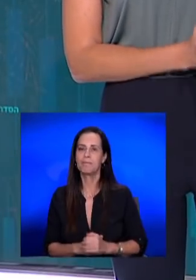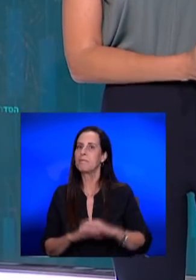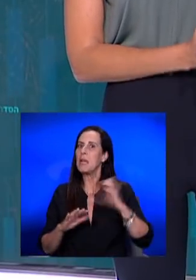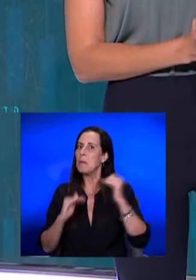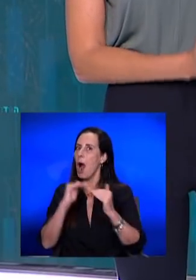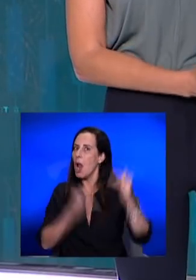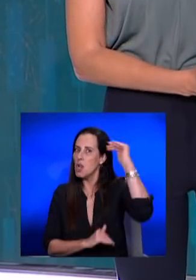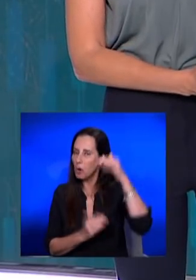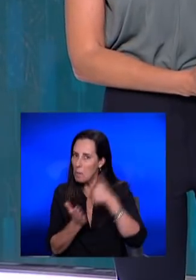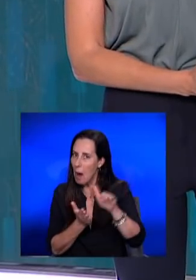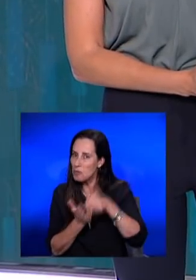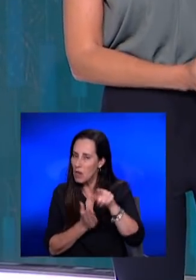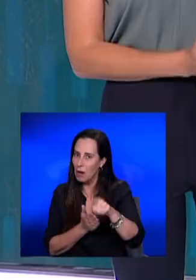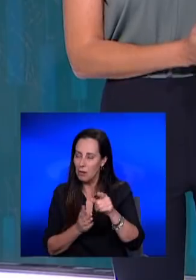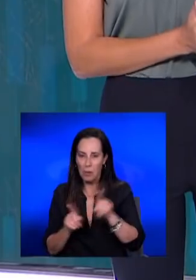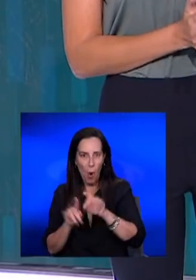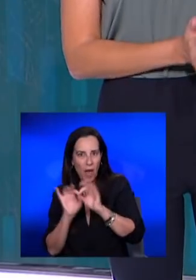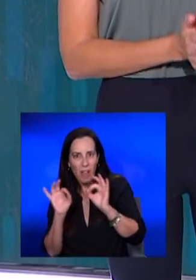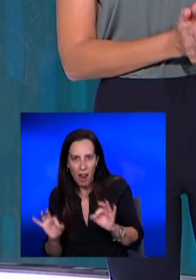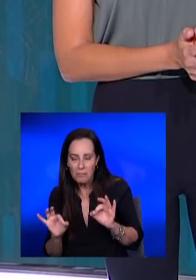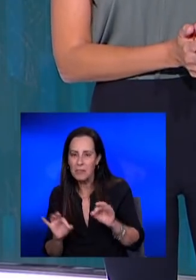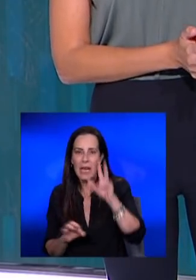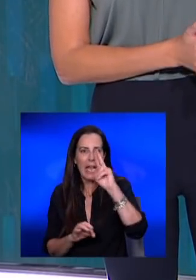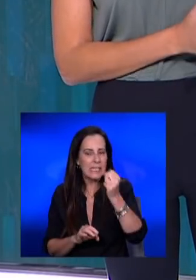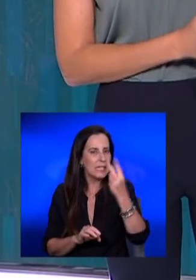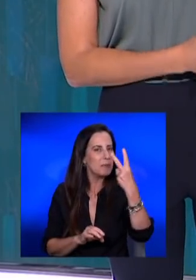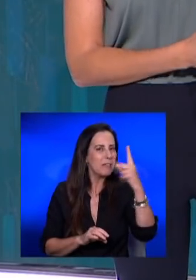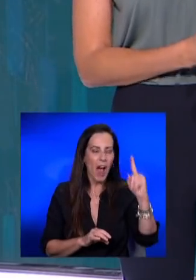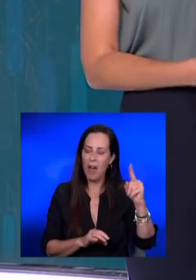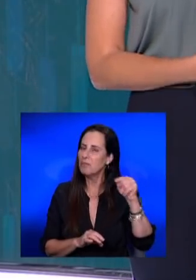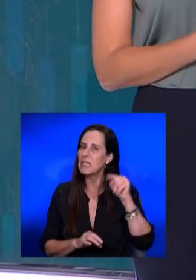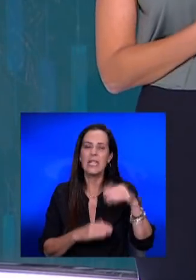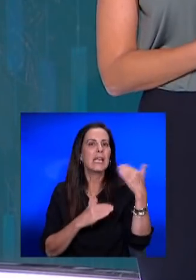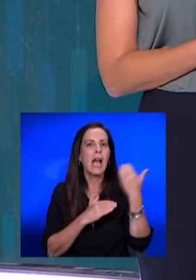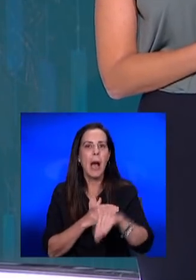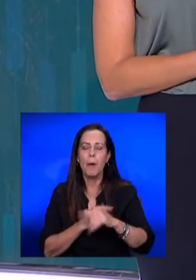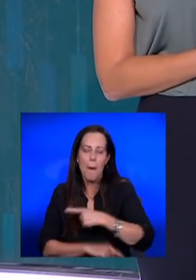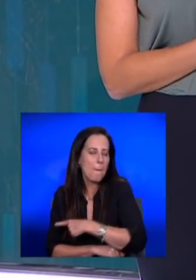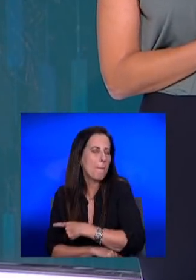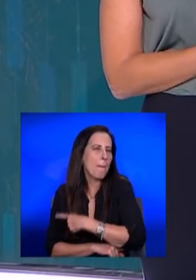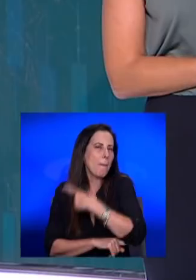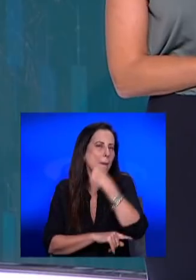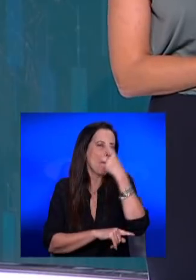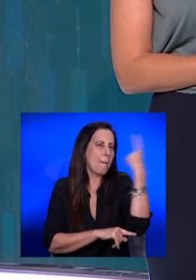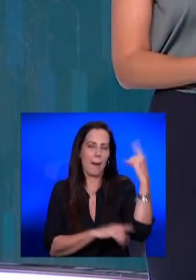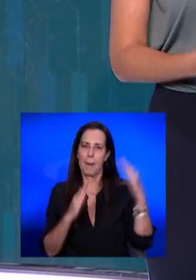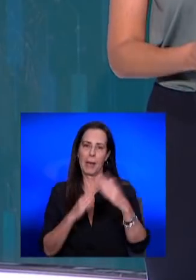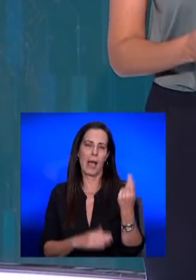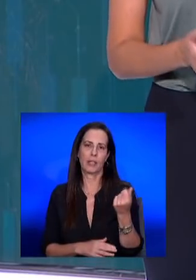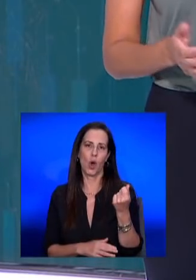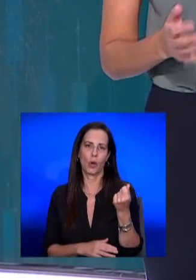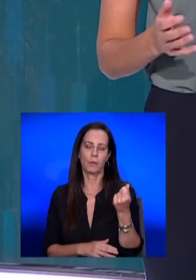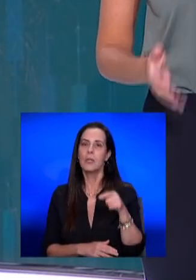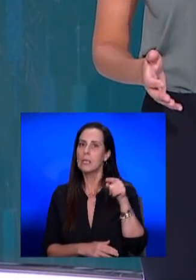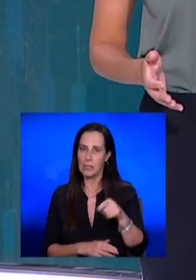השנה ימשיכו בקצב של תחילת השנה, 2021 עלולה להסתיים עם זינוק דו-ספרתי במחירי הדירות, שזה